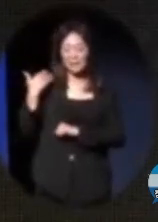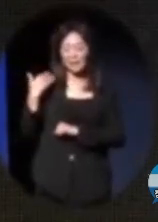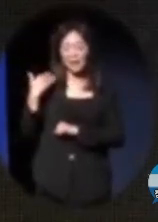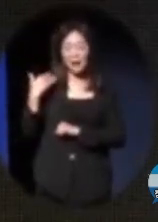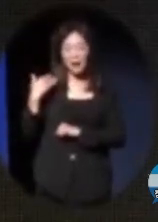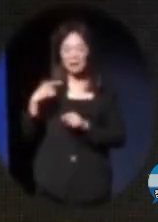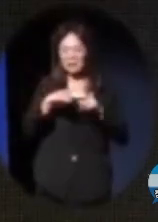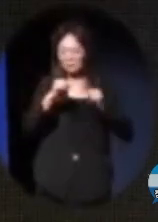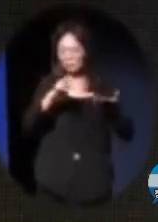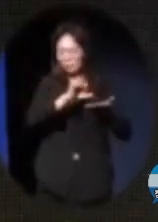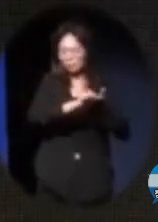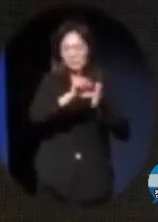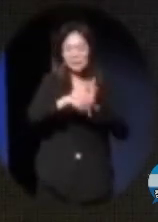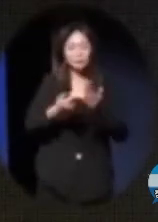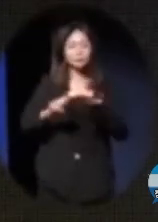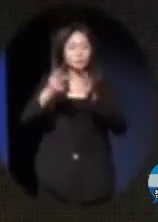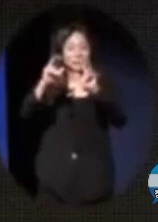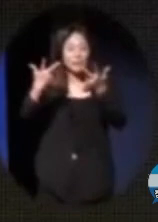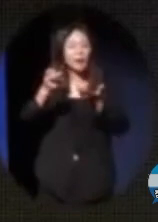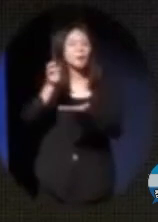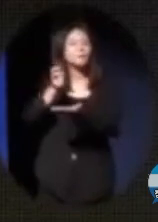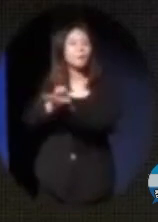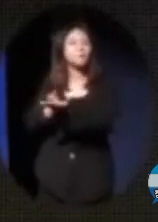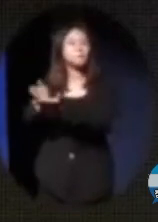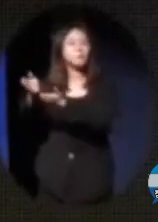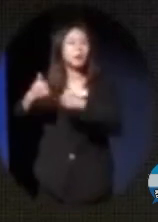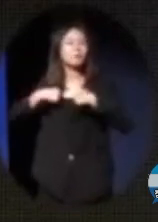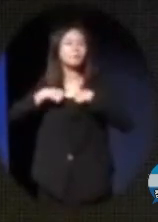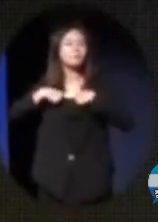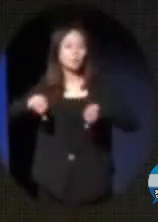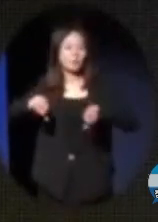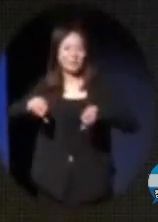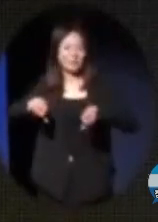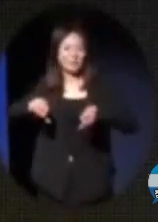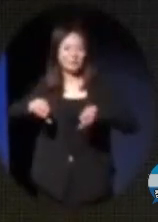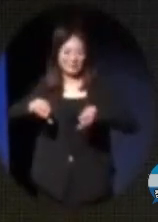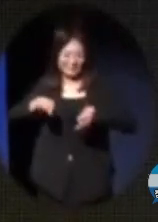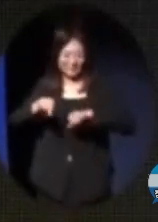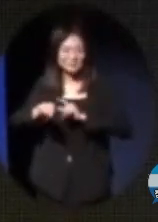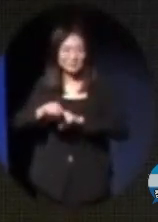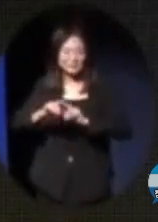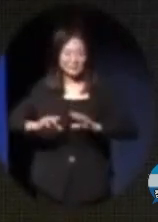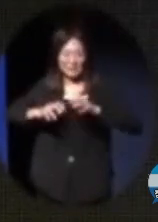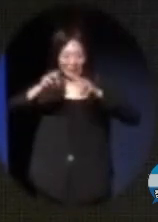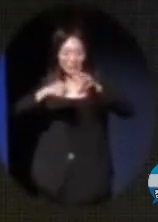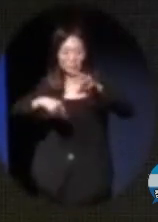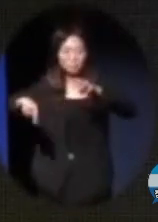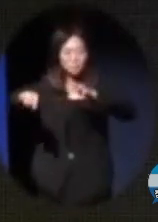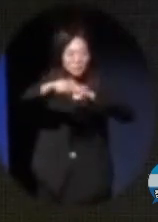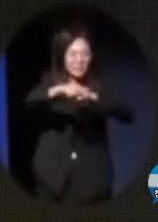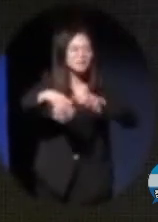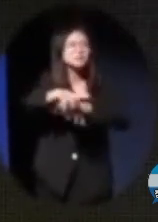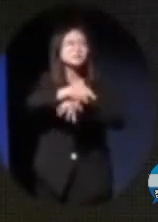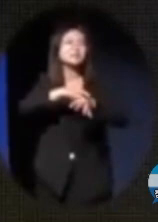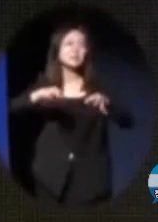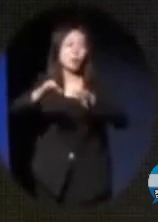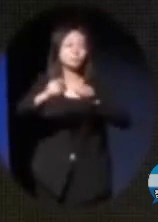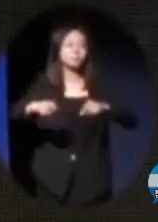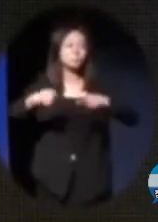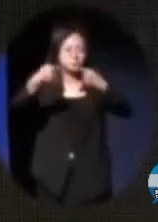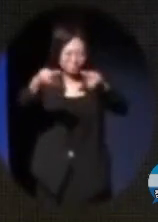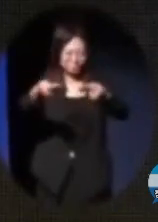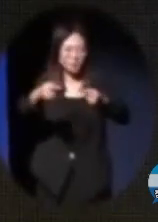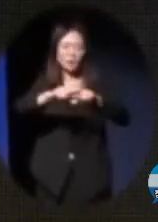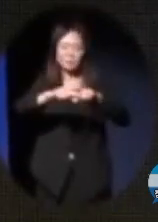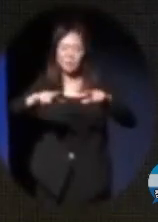없어 법조인의 길을 포기하고 세계를 무대로 경제 최일선에 뛰어들어